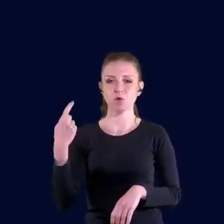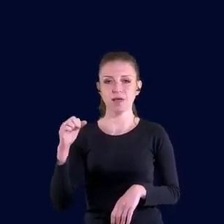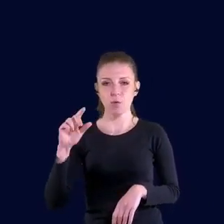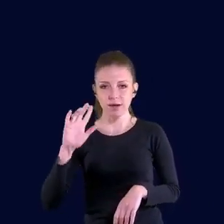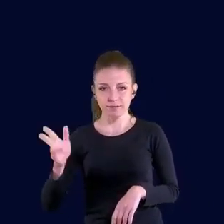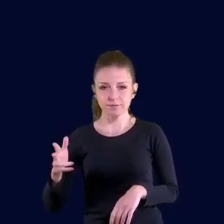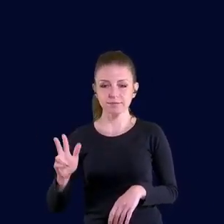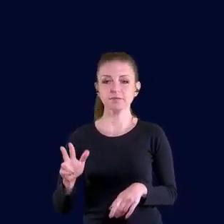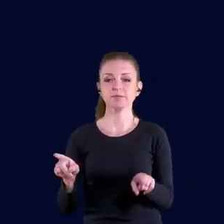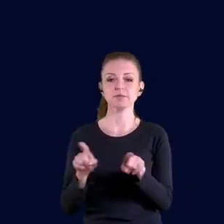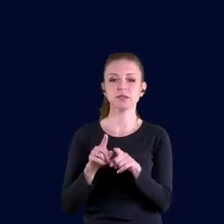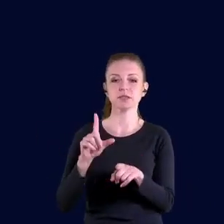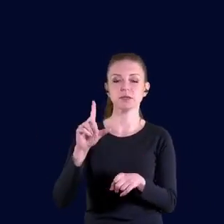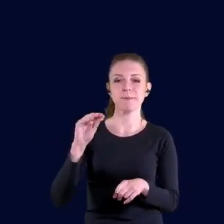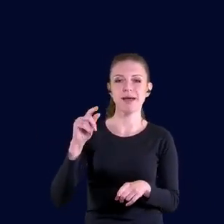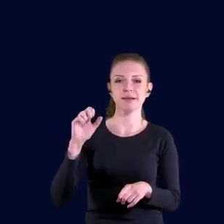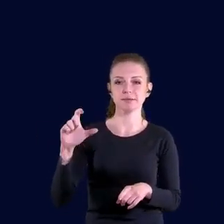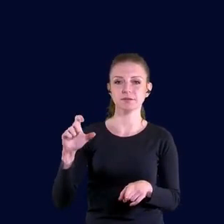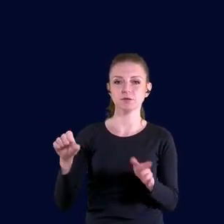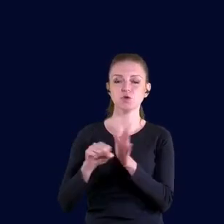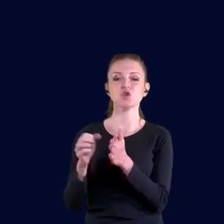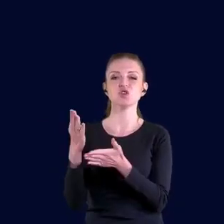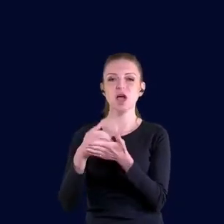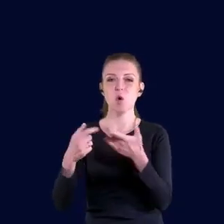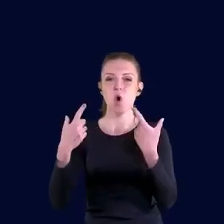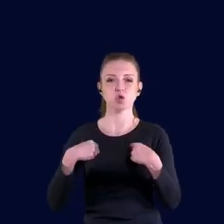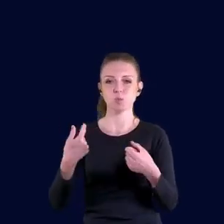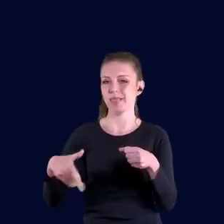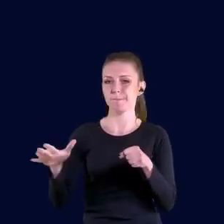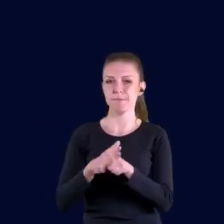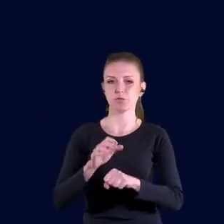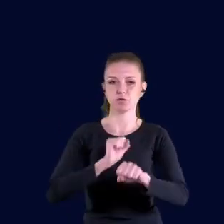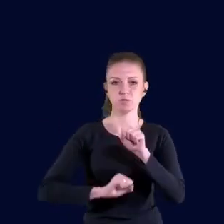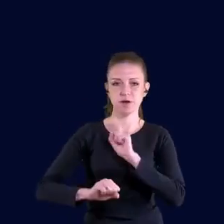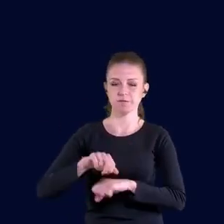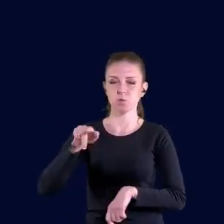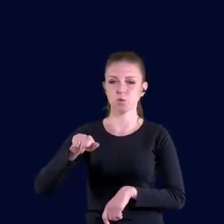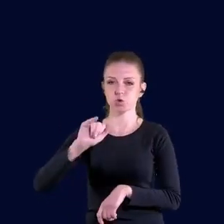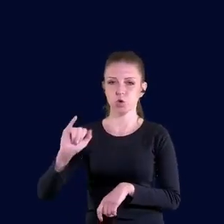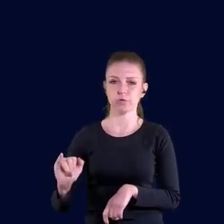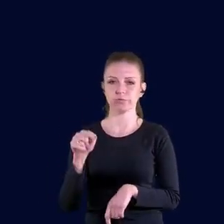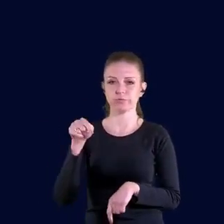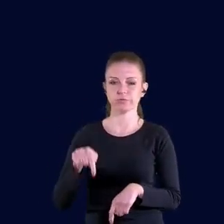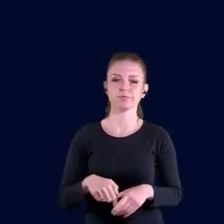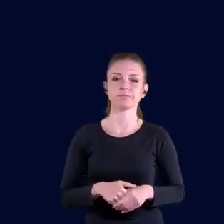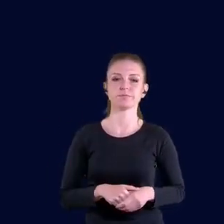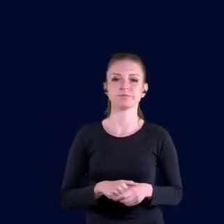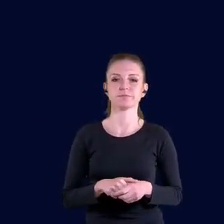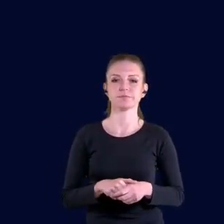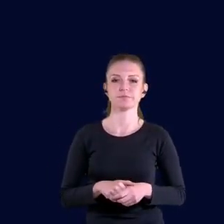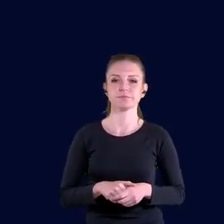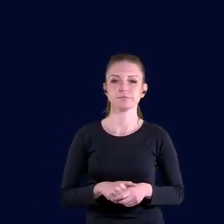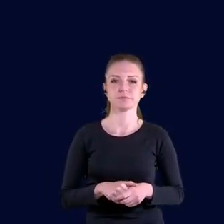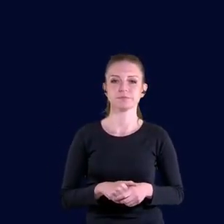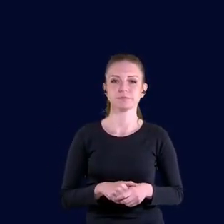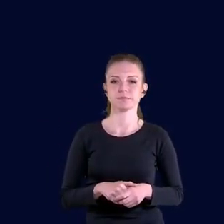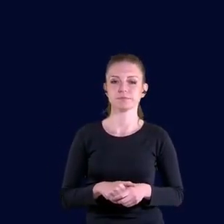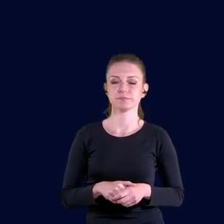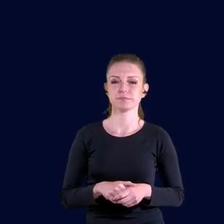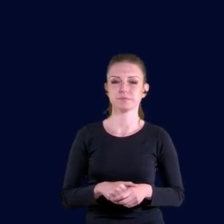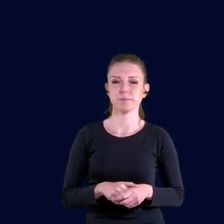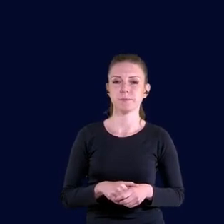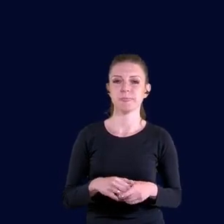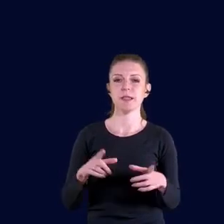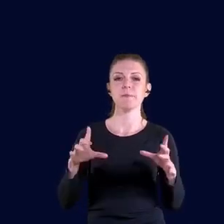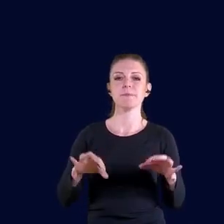Katarzyna Fryc działu do spraw osób niepełnosprawnych Uniwersytetu Jagiellońskiego pani Małgorzata